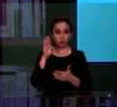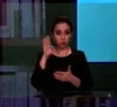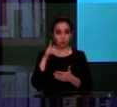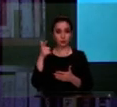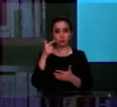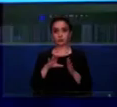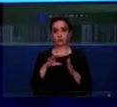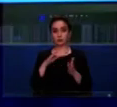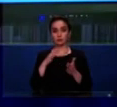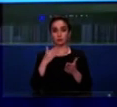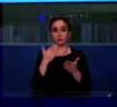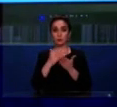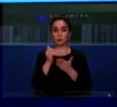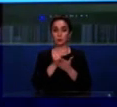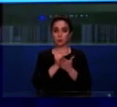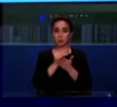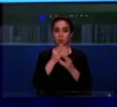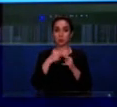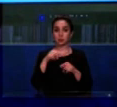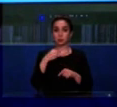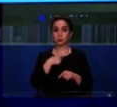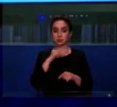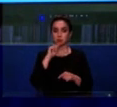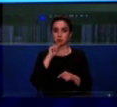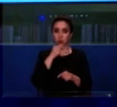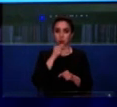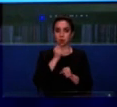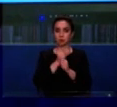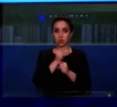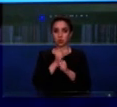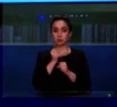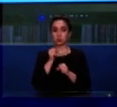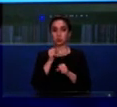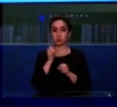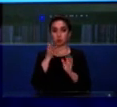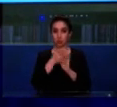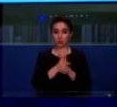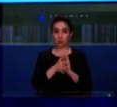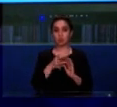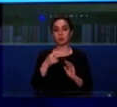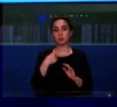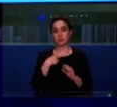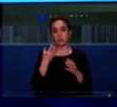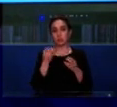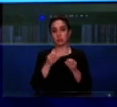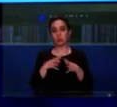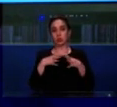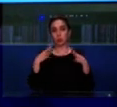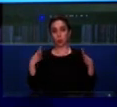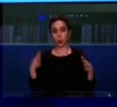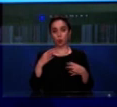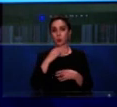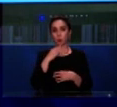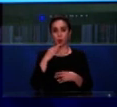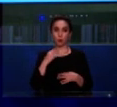elektr manbalarini biz tejamkorlik bilan ishlatsak, yanada ko'proq boy